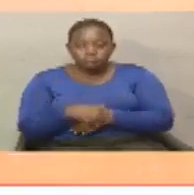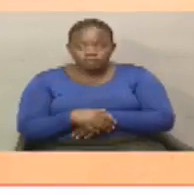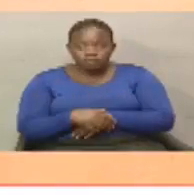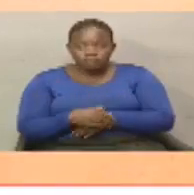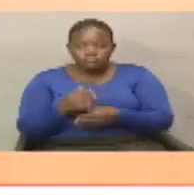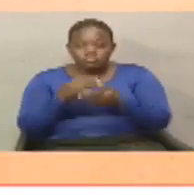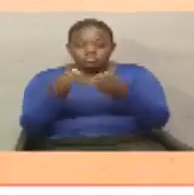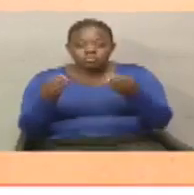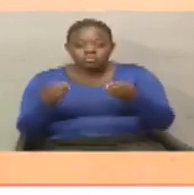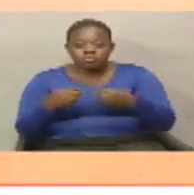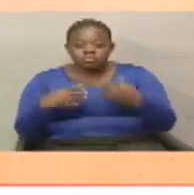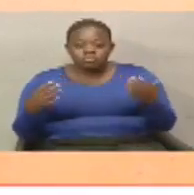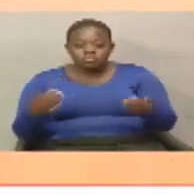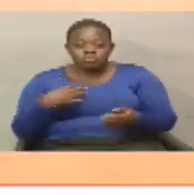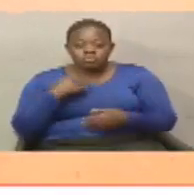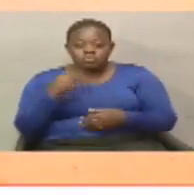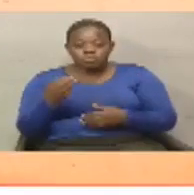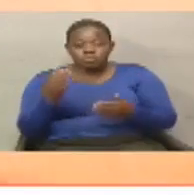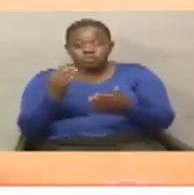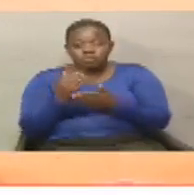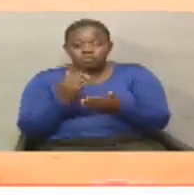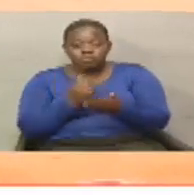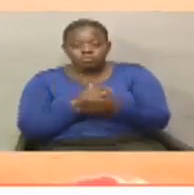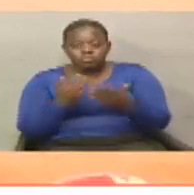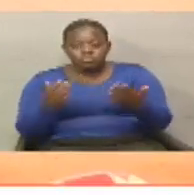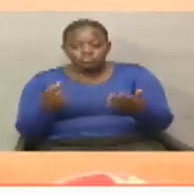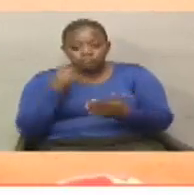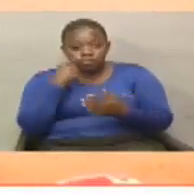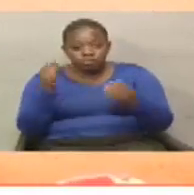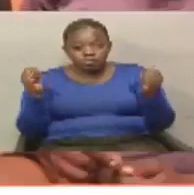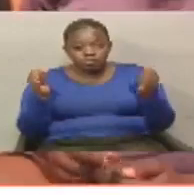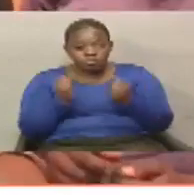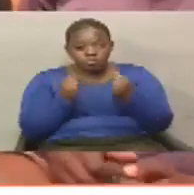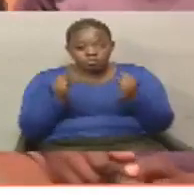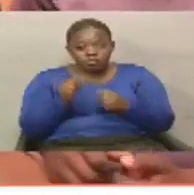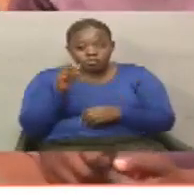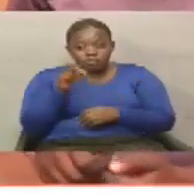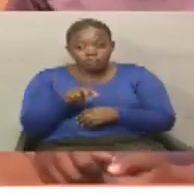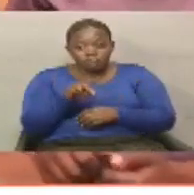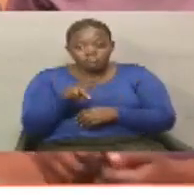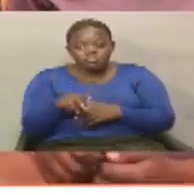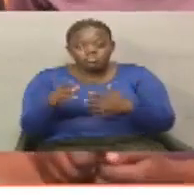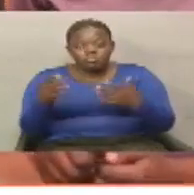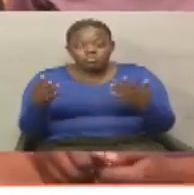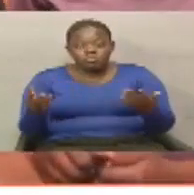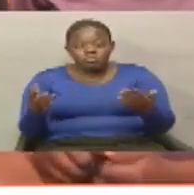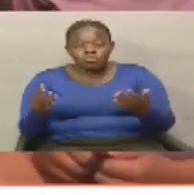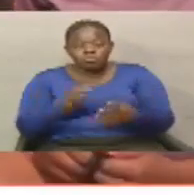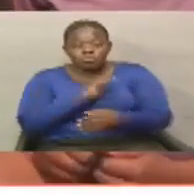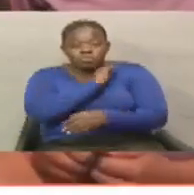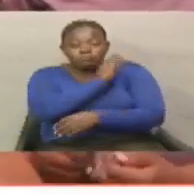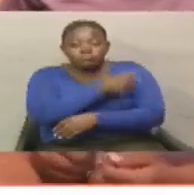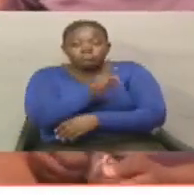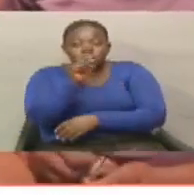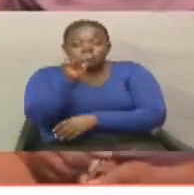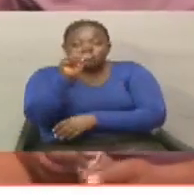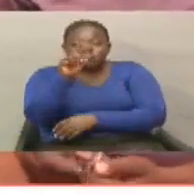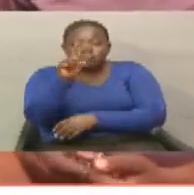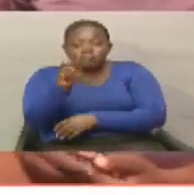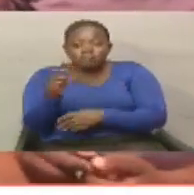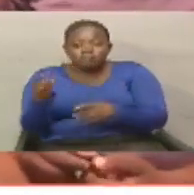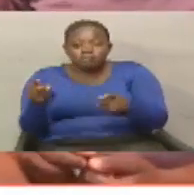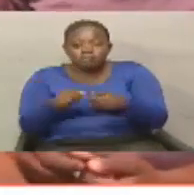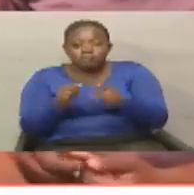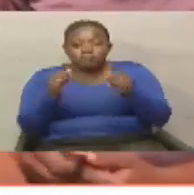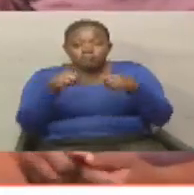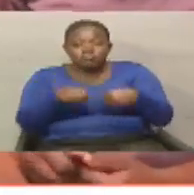buyambi okumpa lugweru endinalu baba mbadde neebase ndi mulwadde nsitambula alese bakanyama alese takisi namba ne